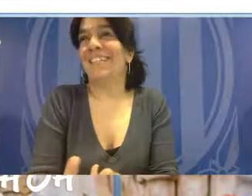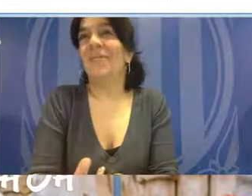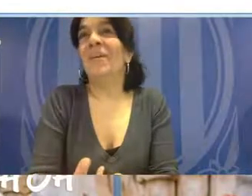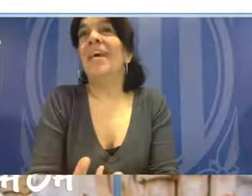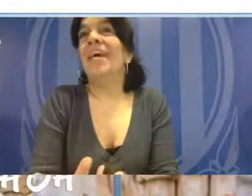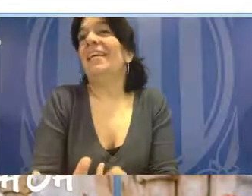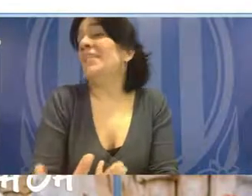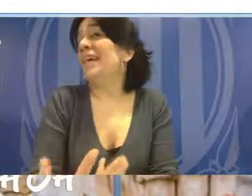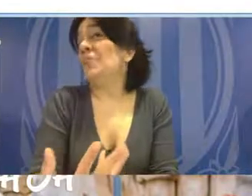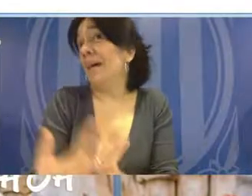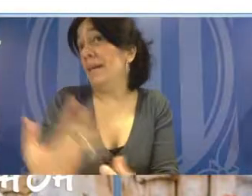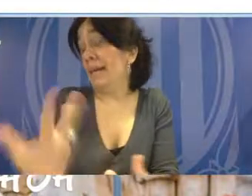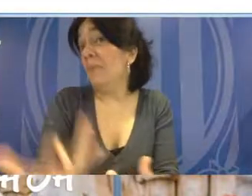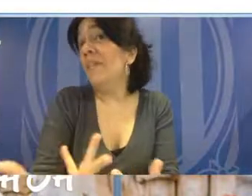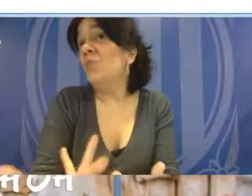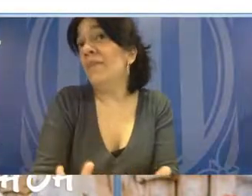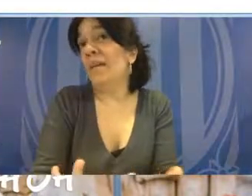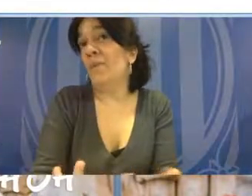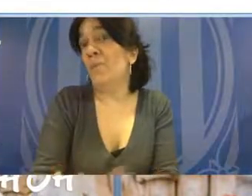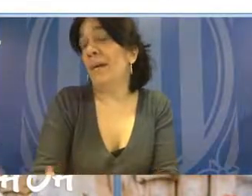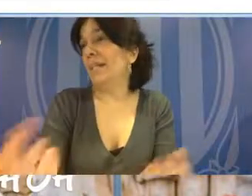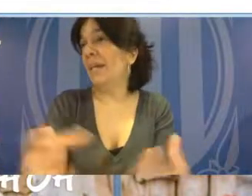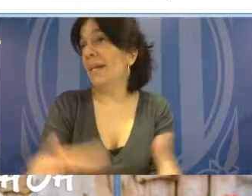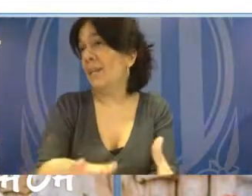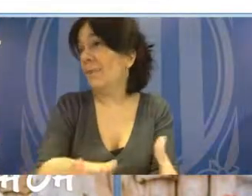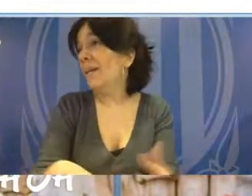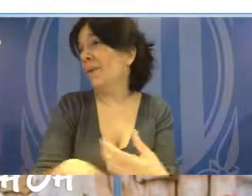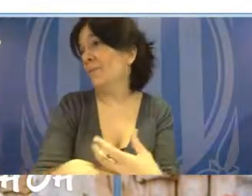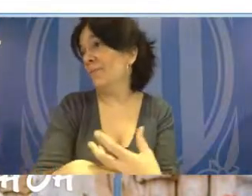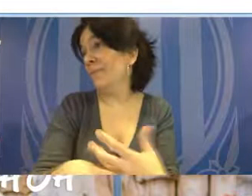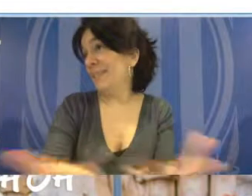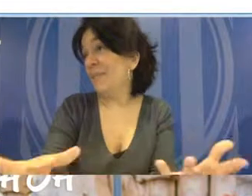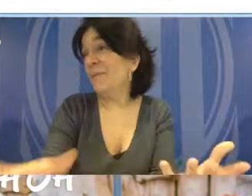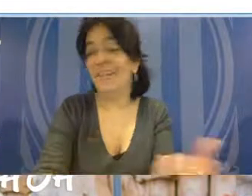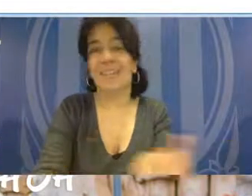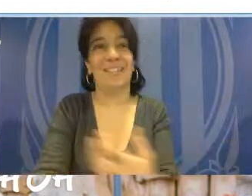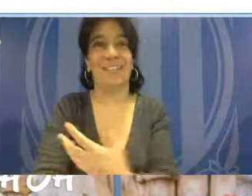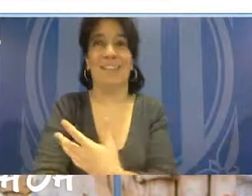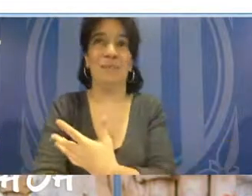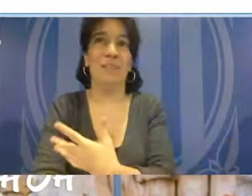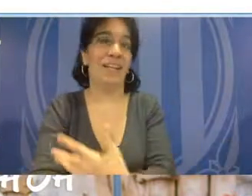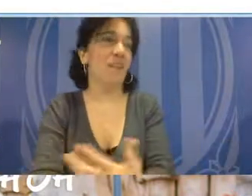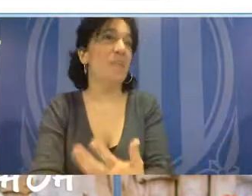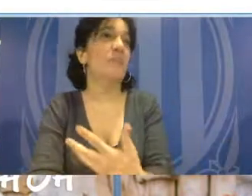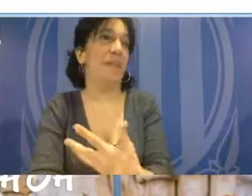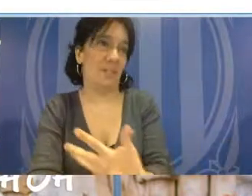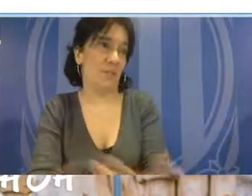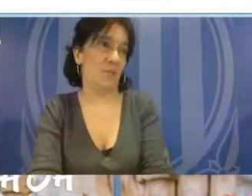Gràcies a tu. Realment és una feina molt maca. Estem a Catalunya, que com bé sabeu, té un